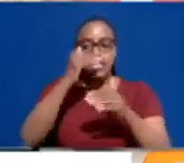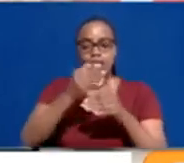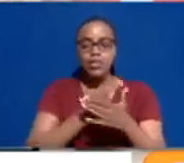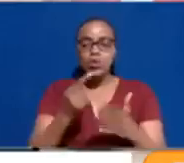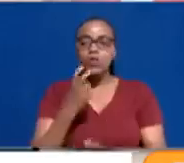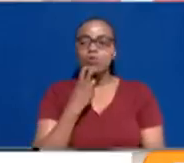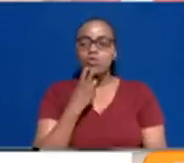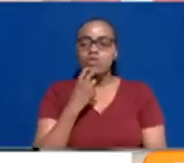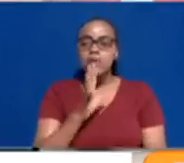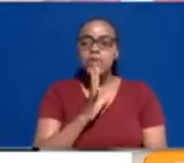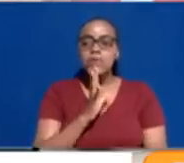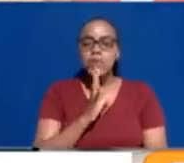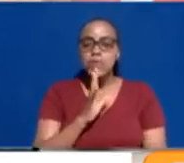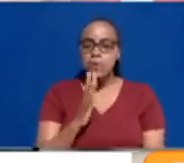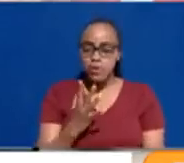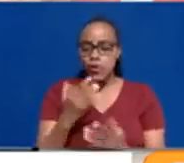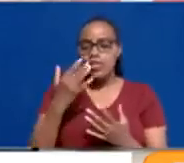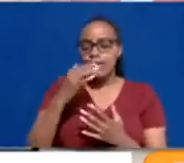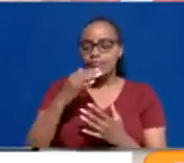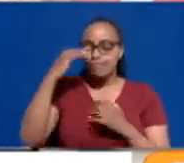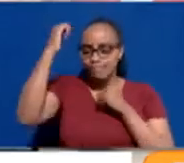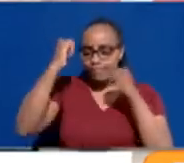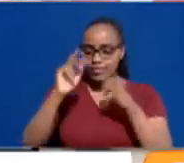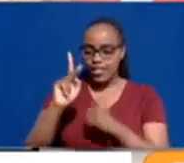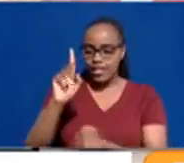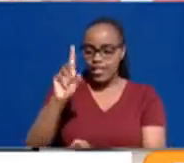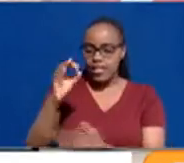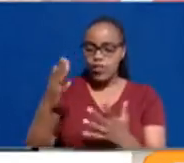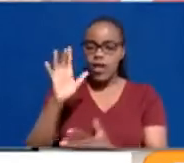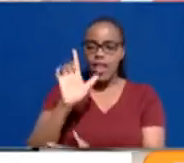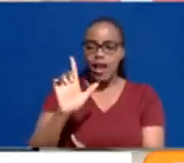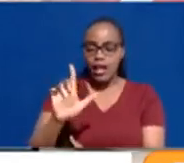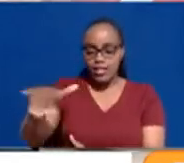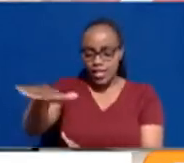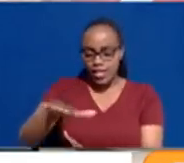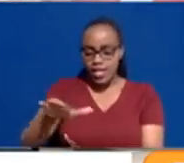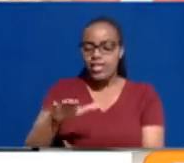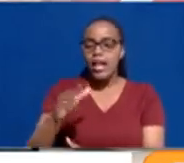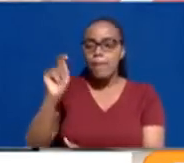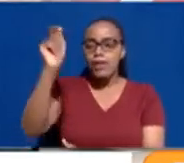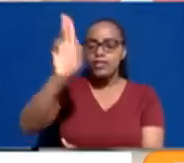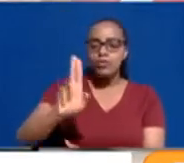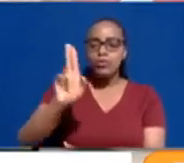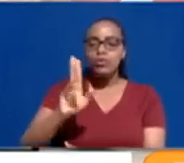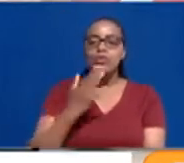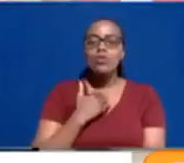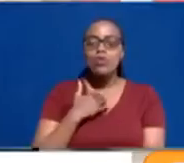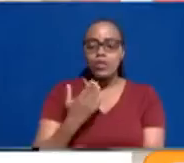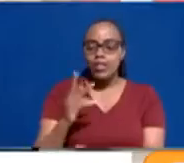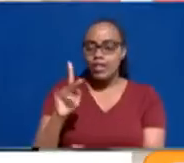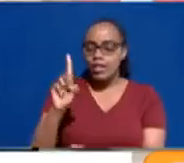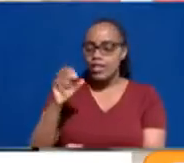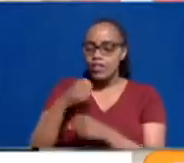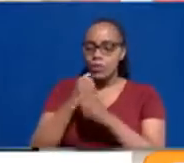ijayo. Akizungumza katika makao ya wanajeshi wa KDF mtaani Langata, Rais Kenyatta aidha amewataka wanajeshi kuhakikisha